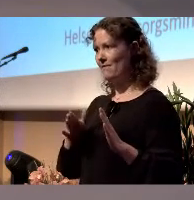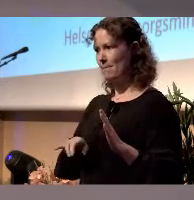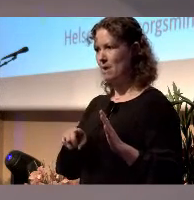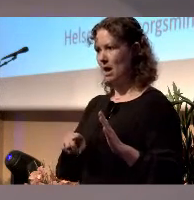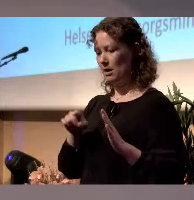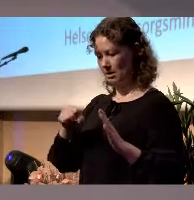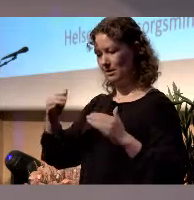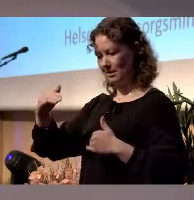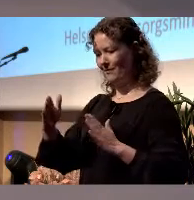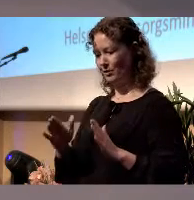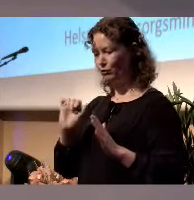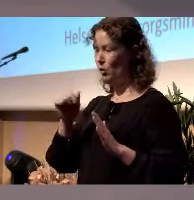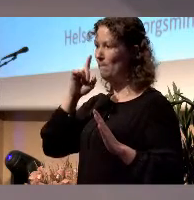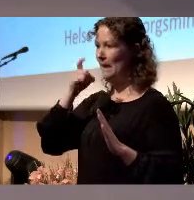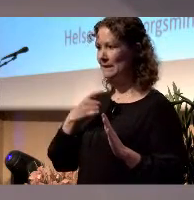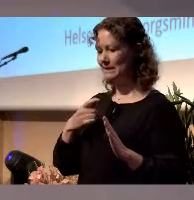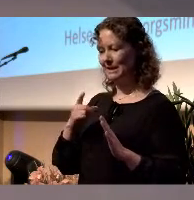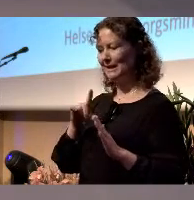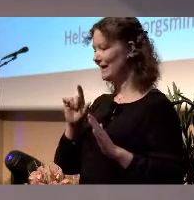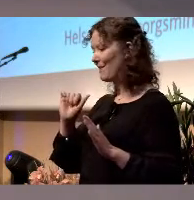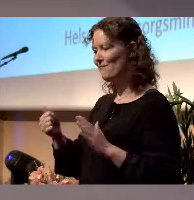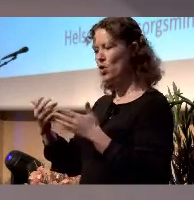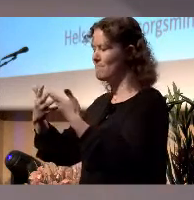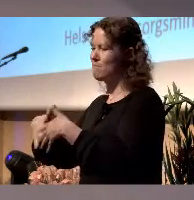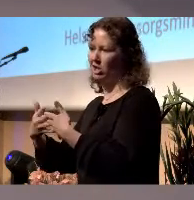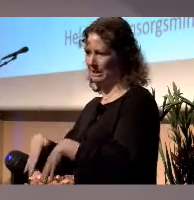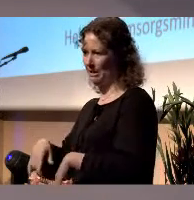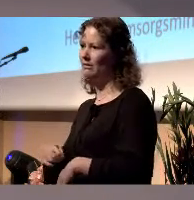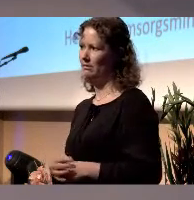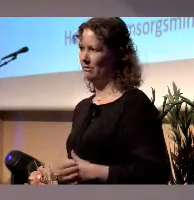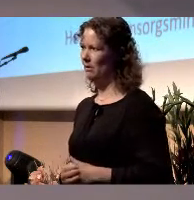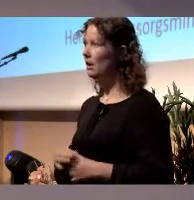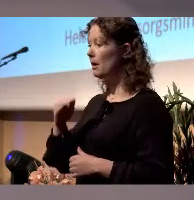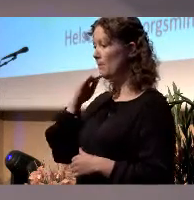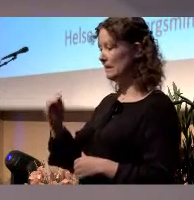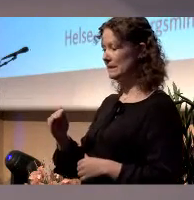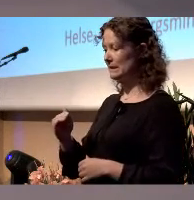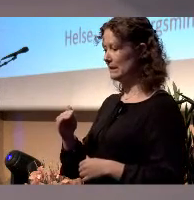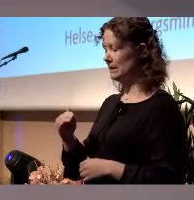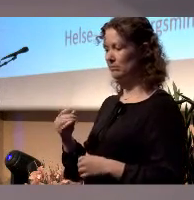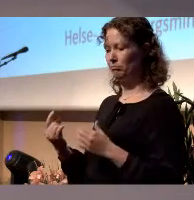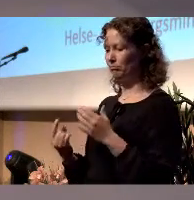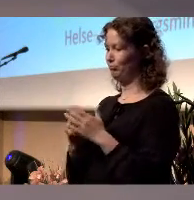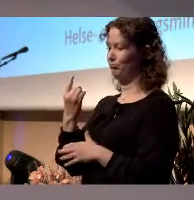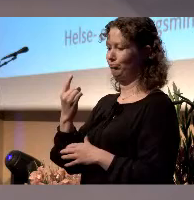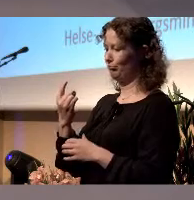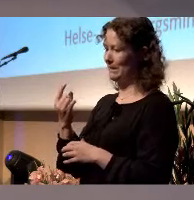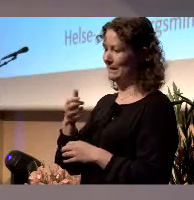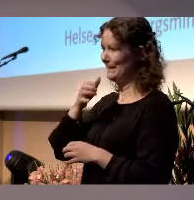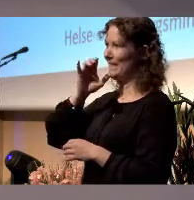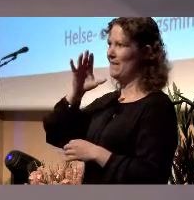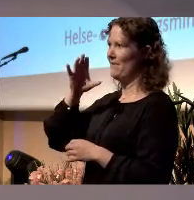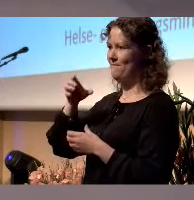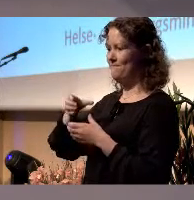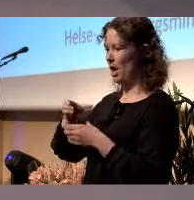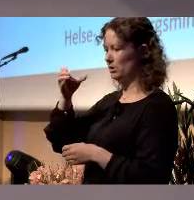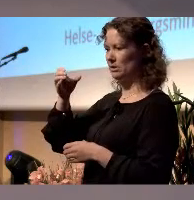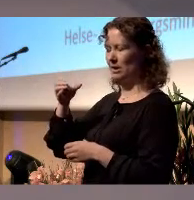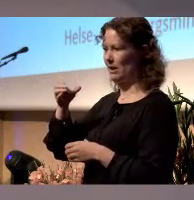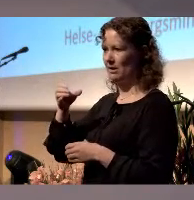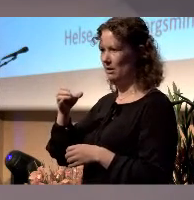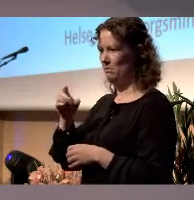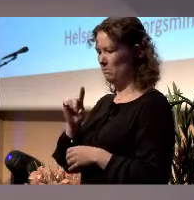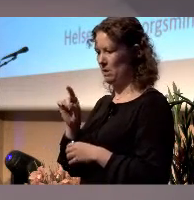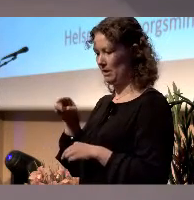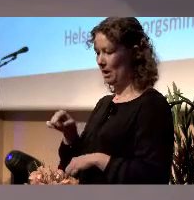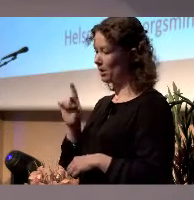Det er en definisjon for mennesker, ikke for maskiner. Mestring kommer ikke på drikkeflaske eller i kurspakke. Det kan